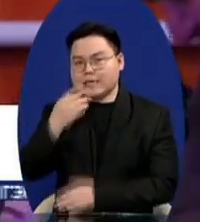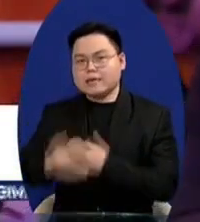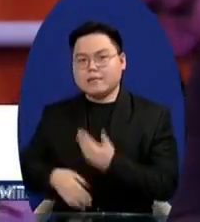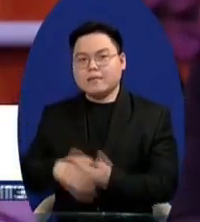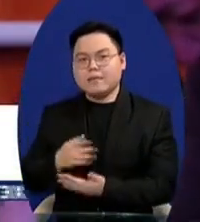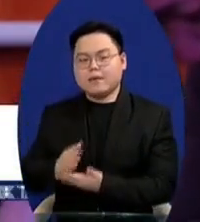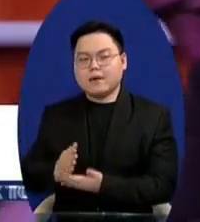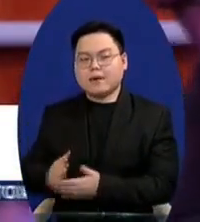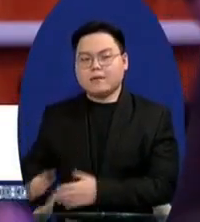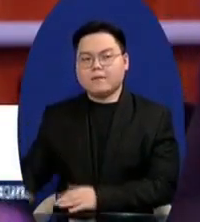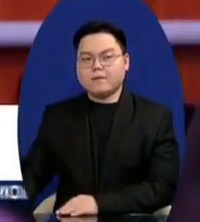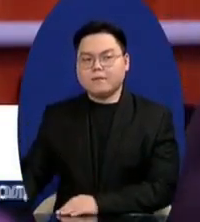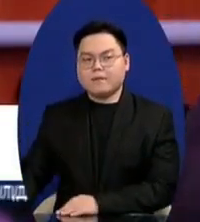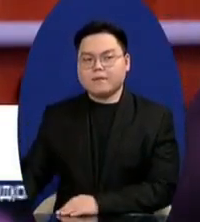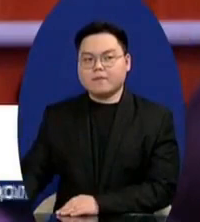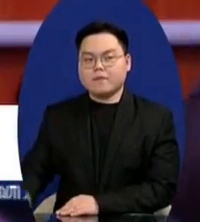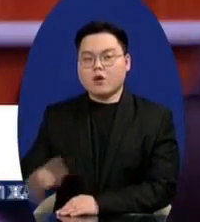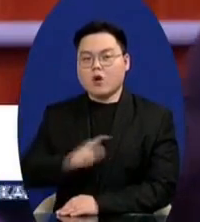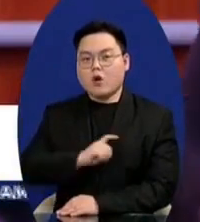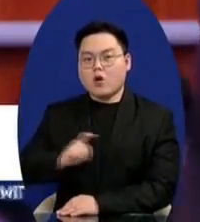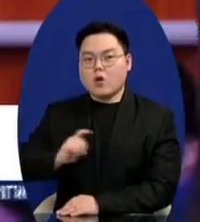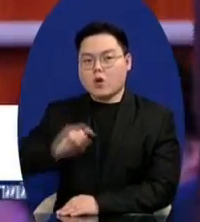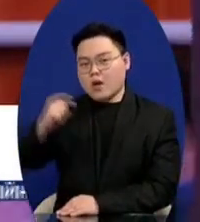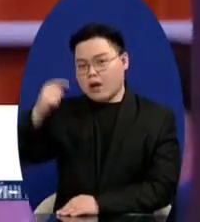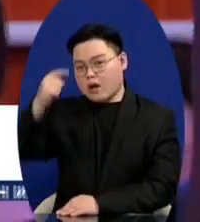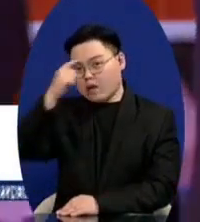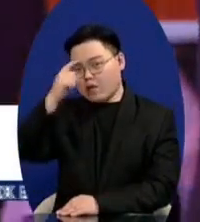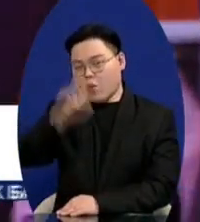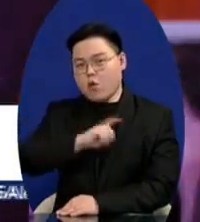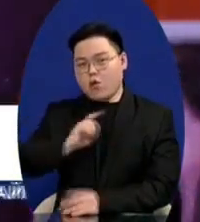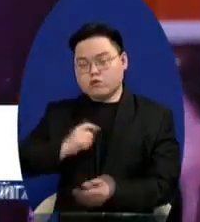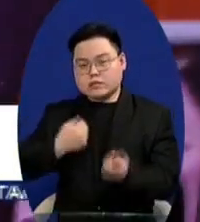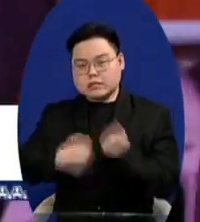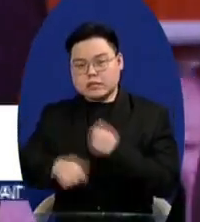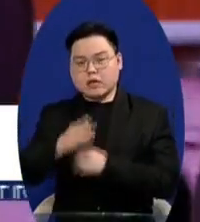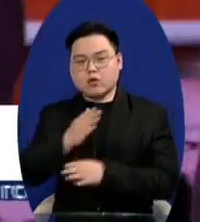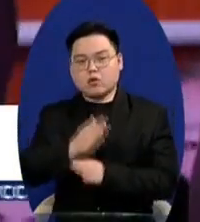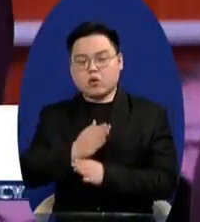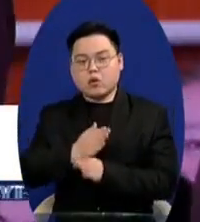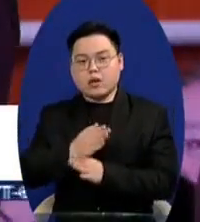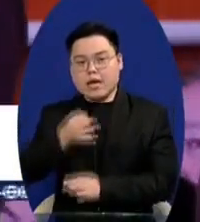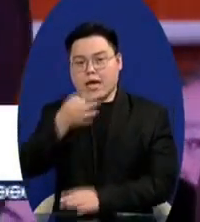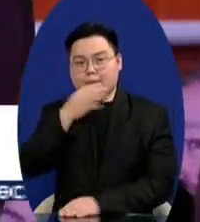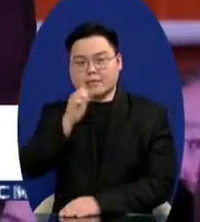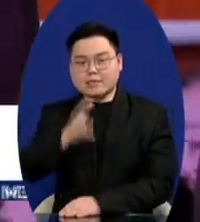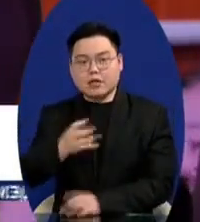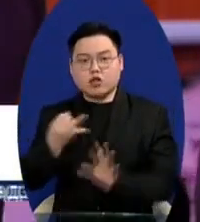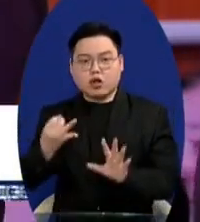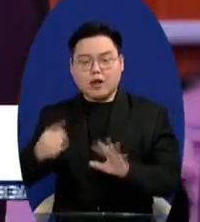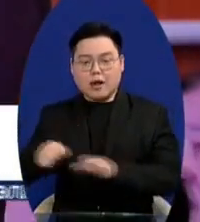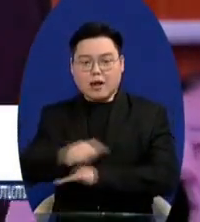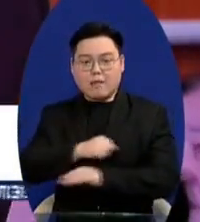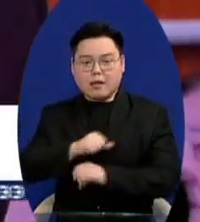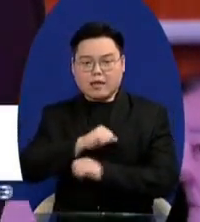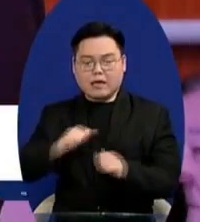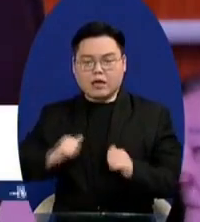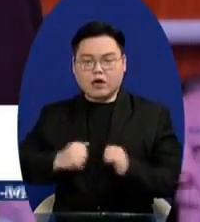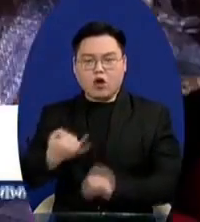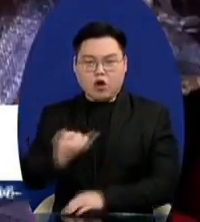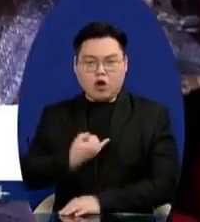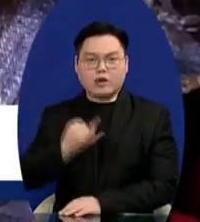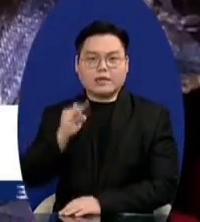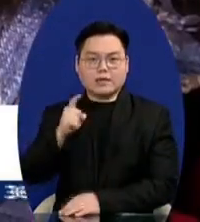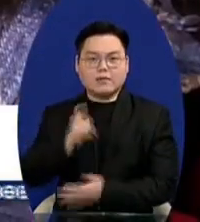байна. Хувийн эмчд хувьд шилжсэн эми сан нь хувьд шилжсэн 7 аймагын ард иргэд маш их хөлтэй